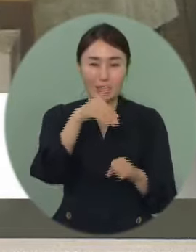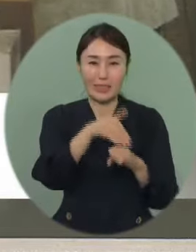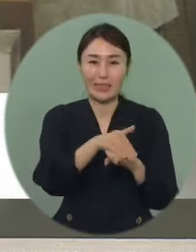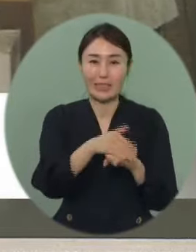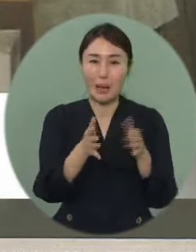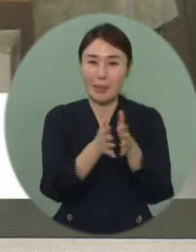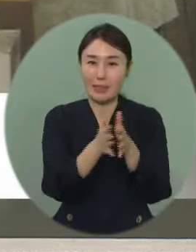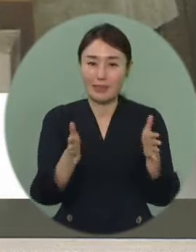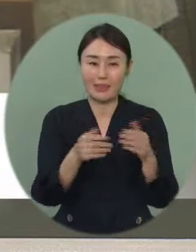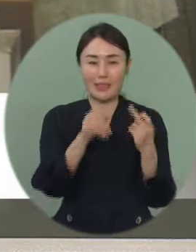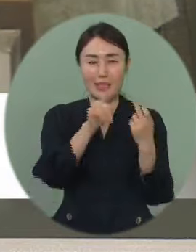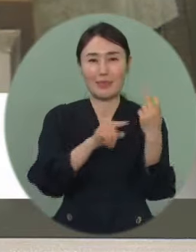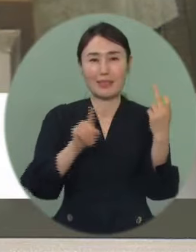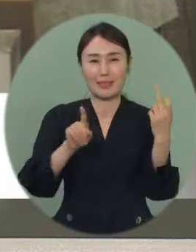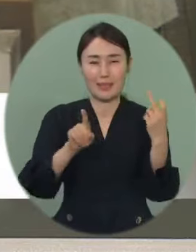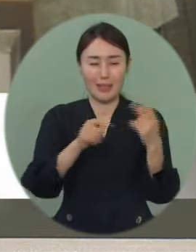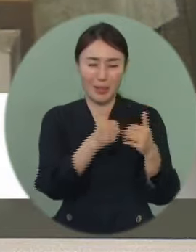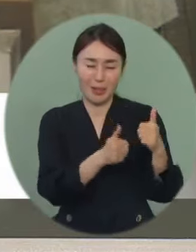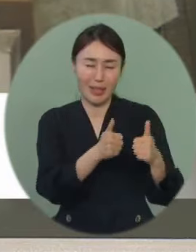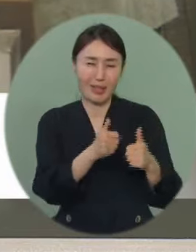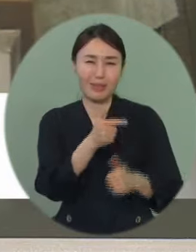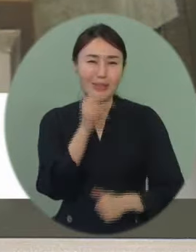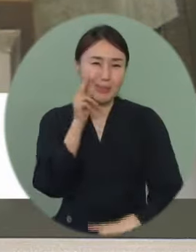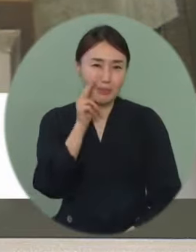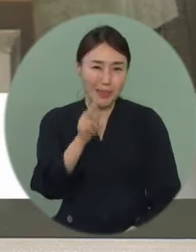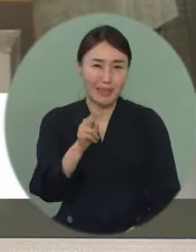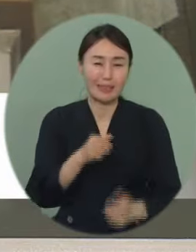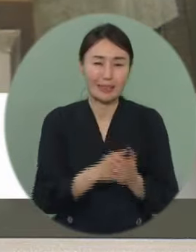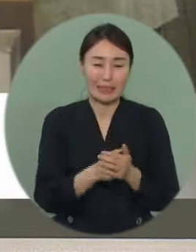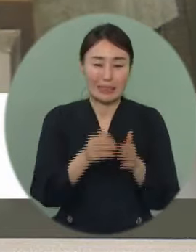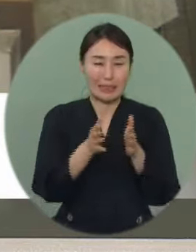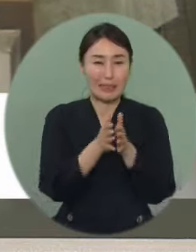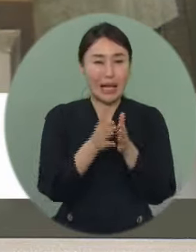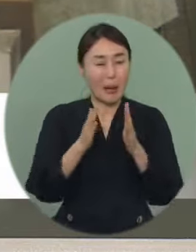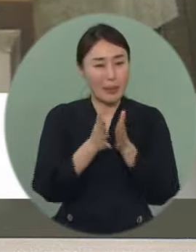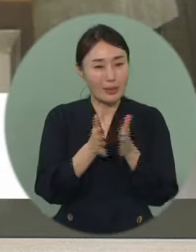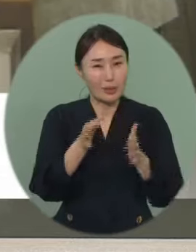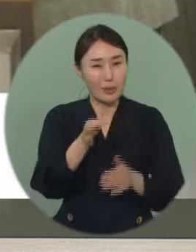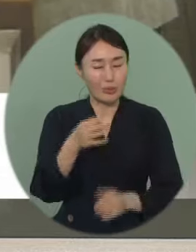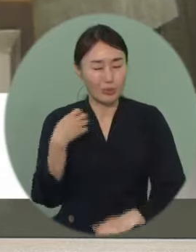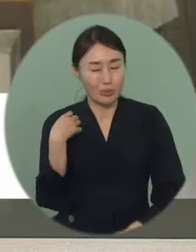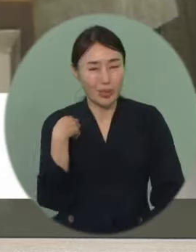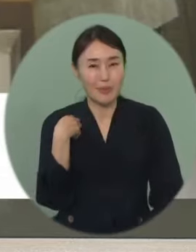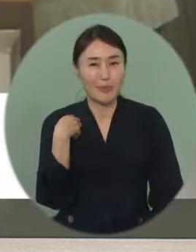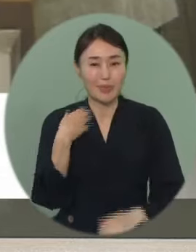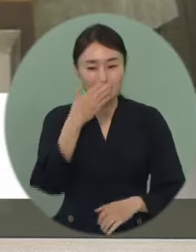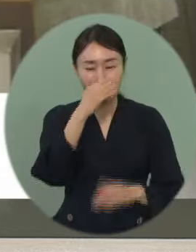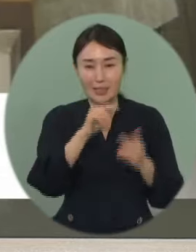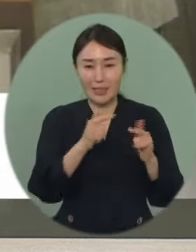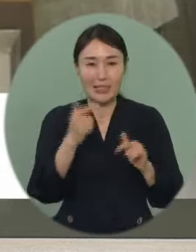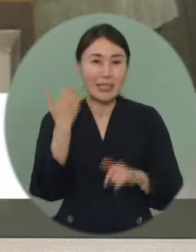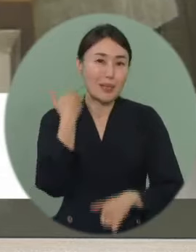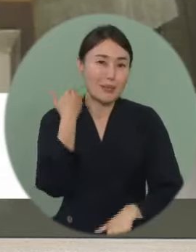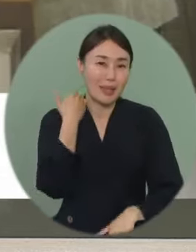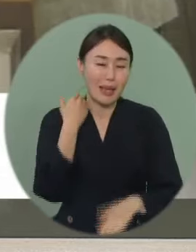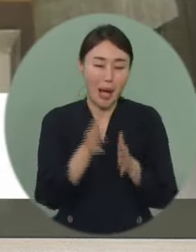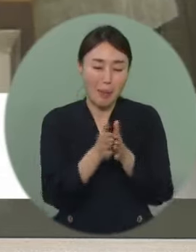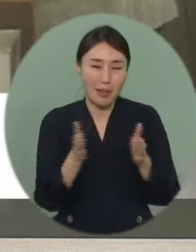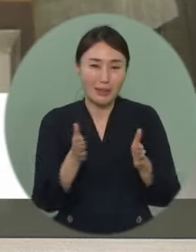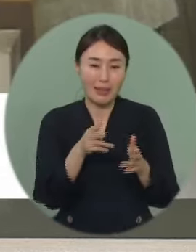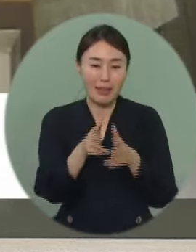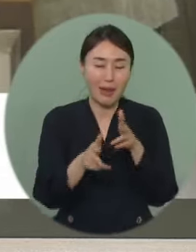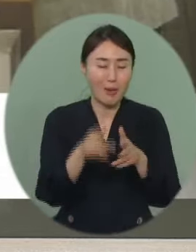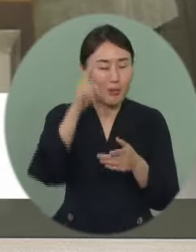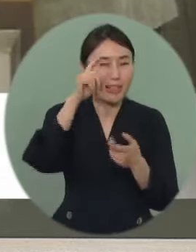경우 12대 1에 높은 경쟁률을 보였는데요 집값에 부담을 느낀 청년들이 지자체 임대 아파트 사업에 관심을